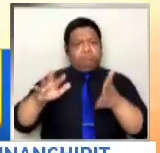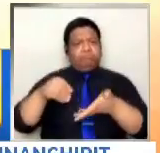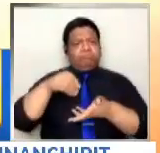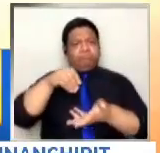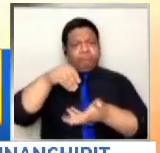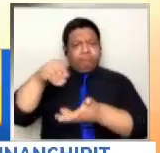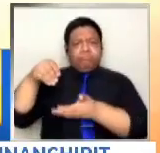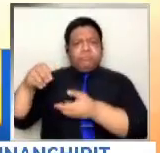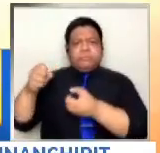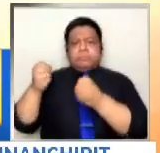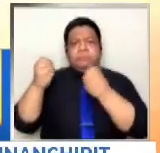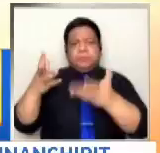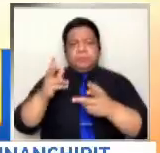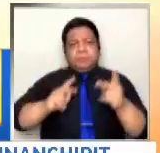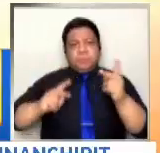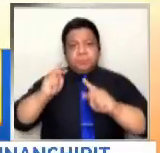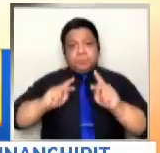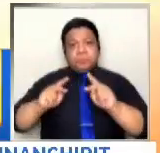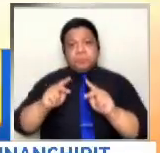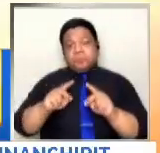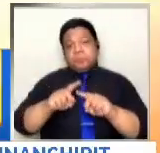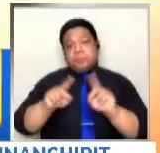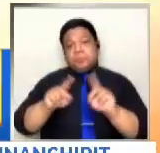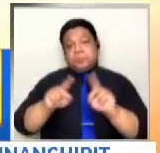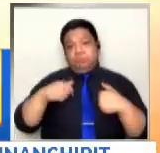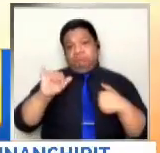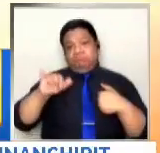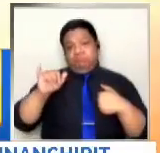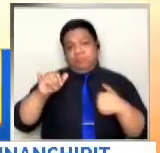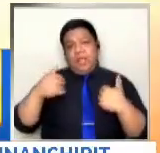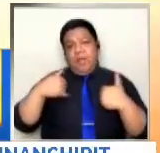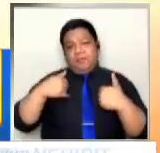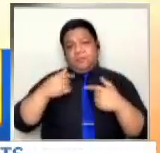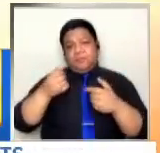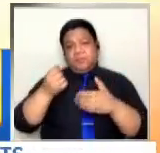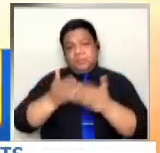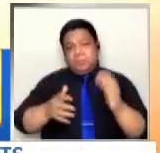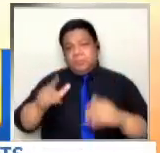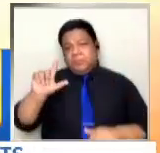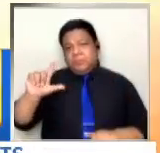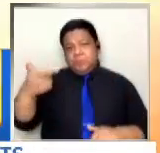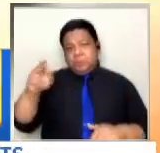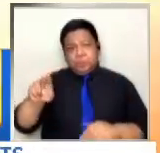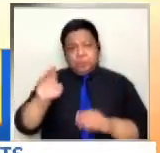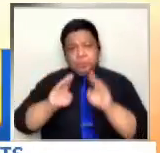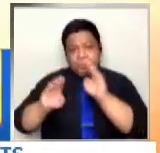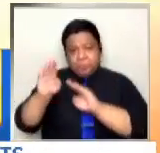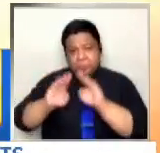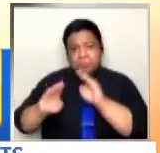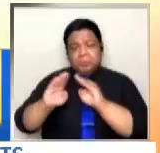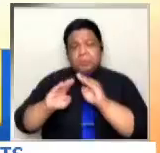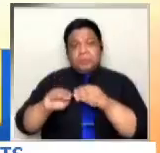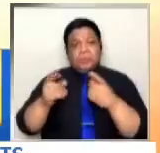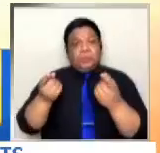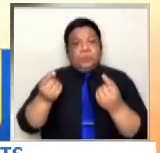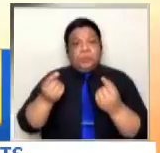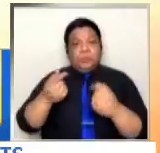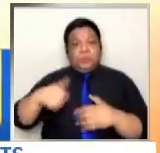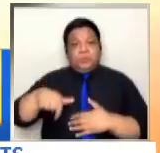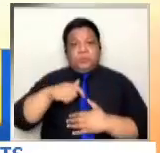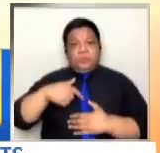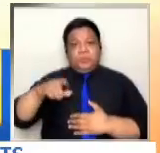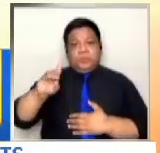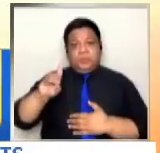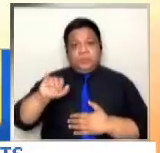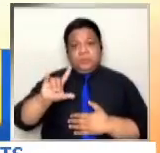mga kababayan. But there were, I would admit, no, Ivan, some LGUs na nagkaroon tayo ng problema. So ang gagawin namin sa DILG is